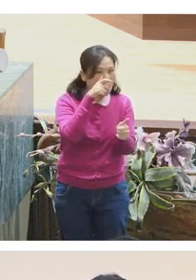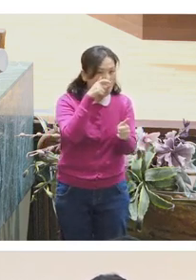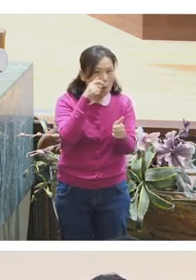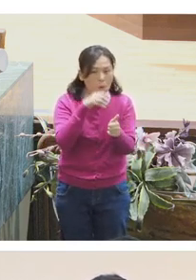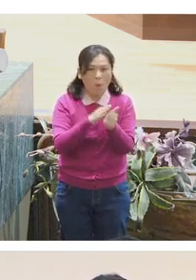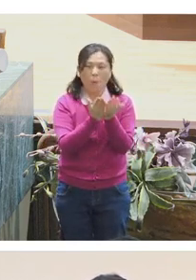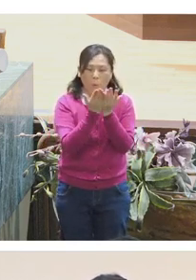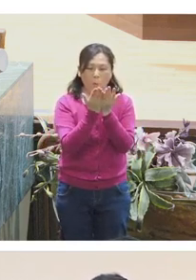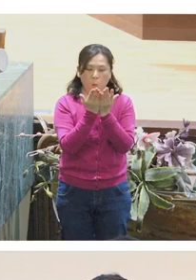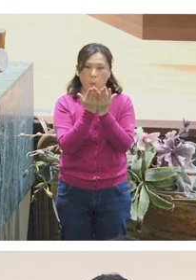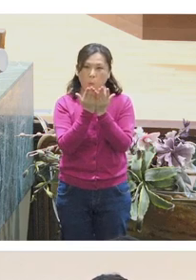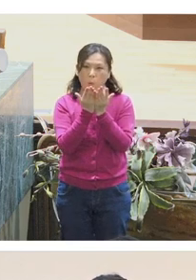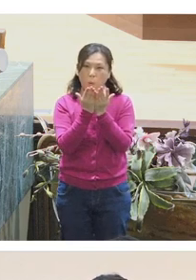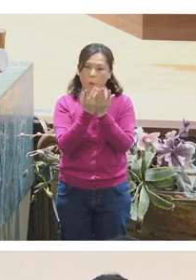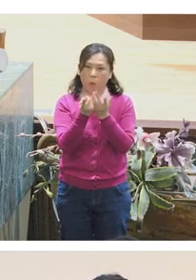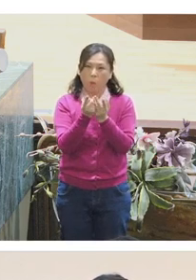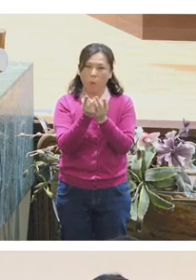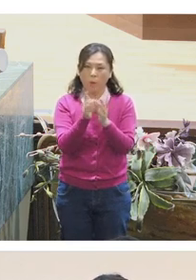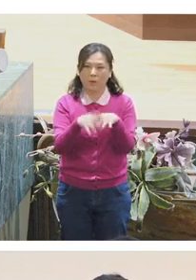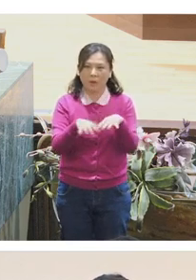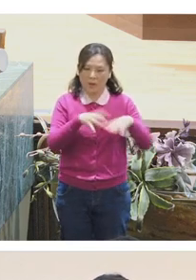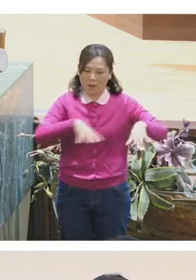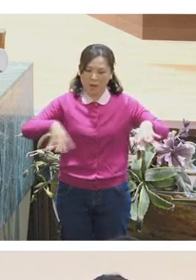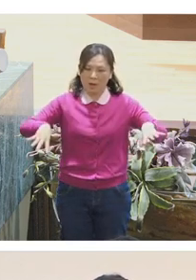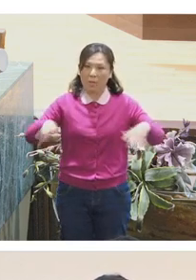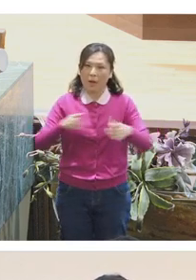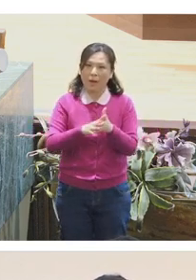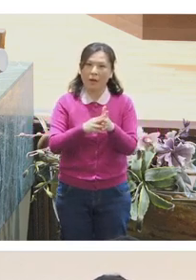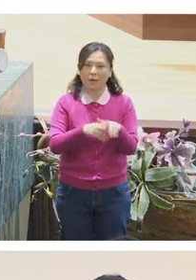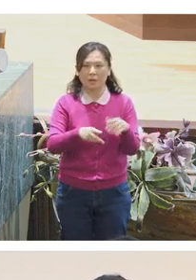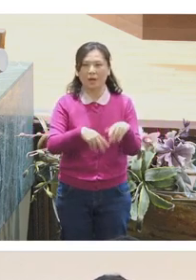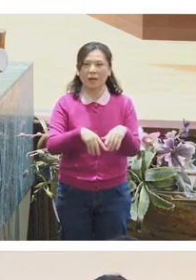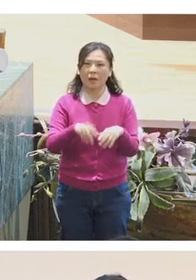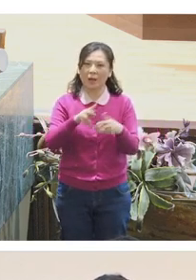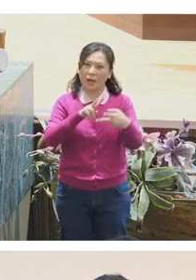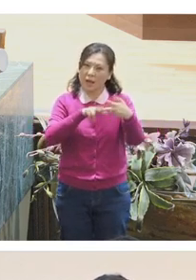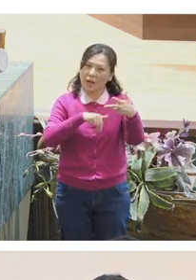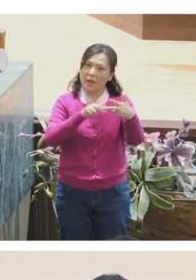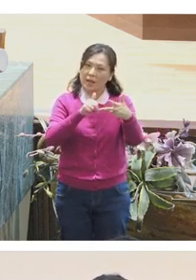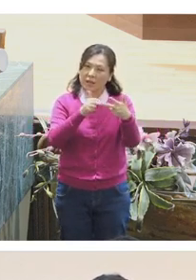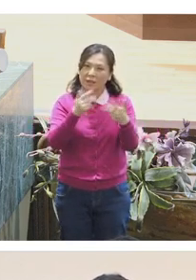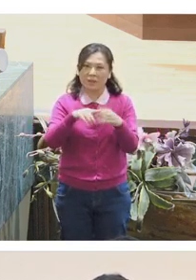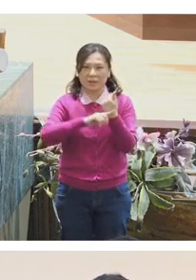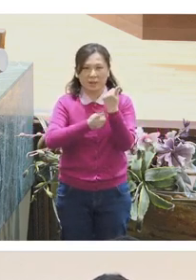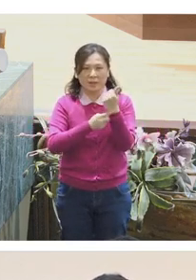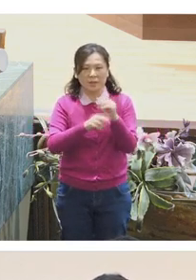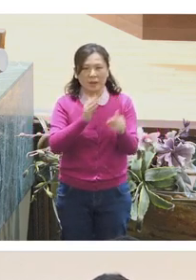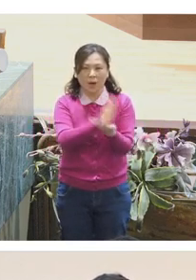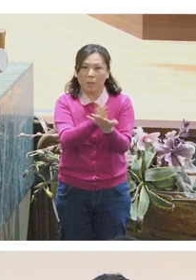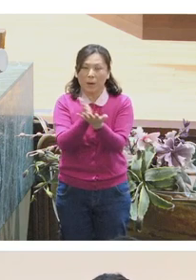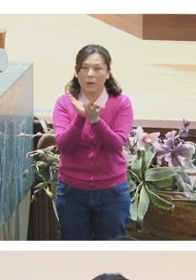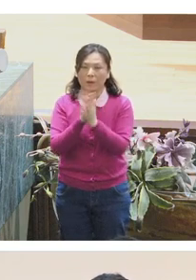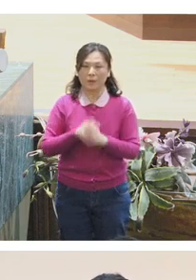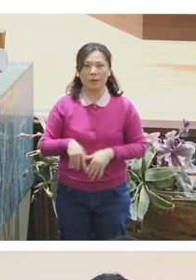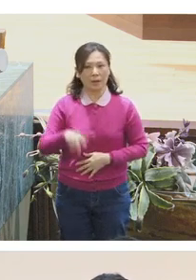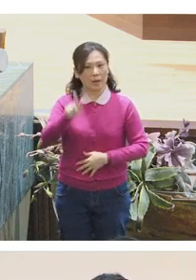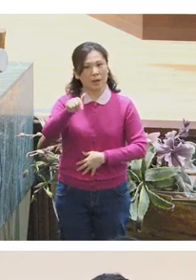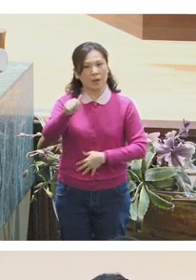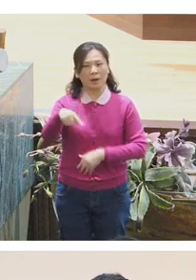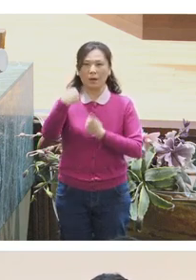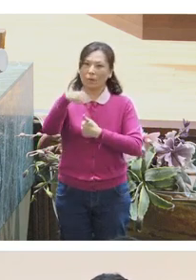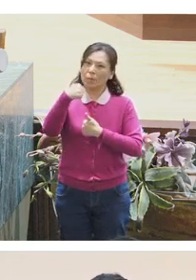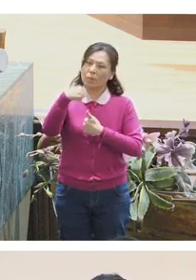各个法律的就是各部门的法律，比如说民法、刑法等等，然后你就去学习，从就是老师就是比